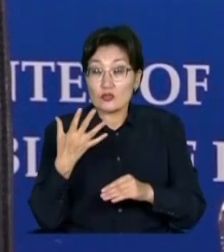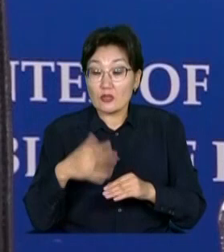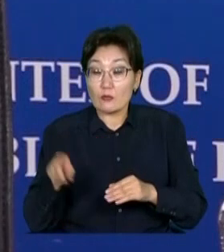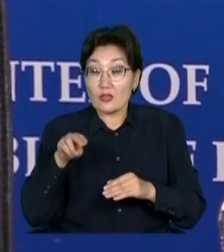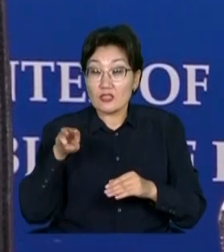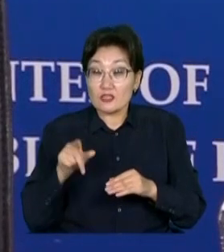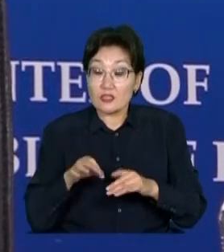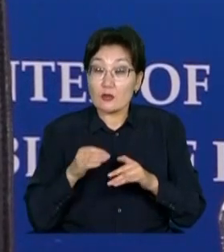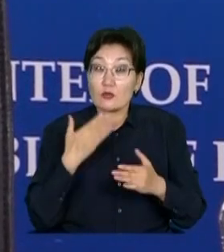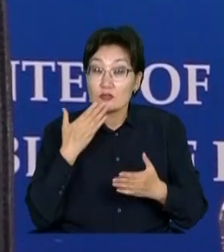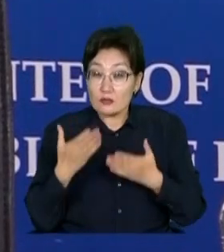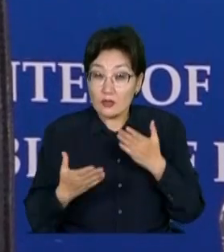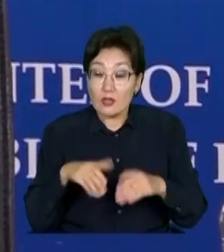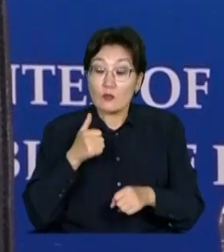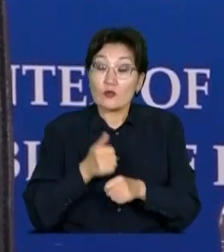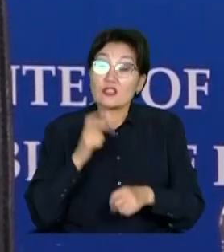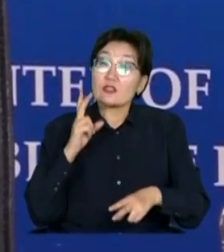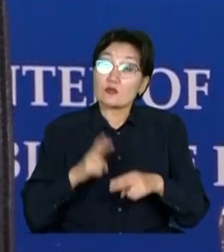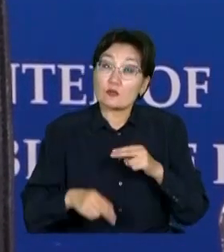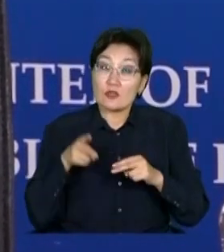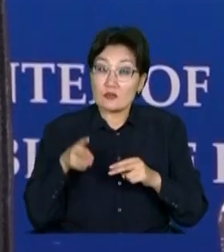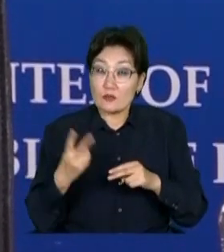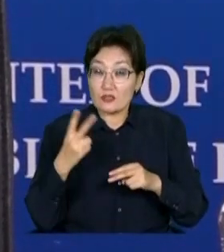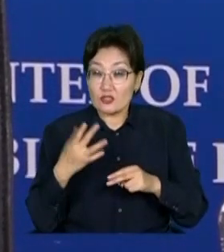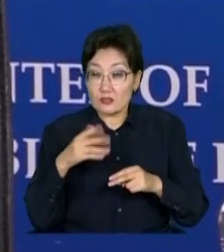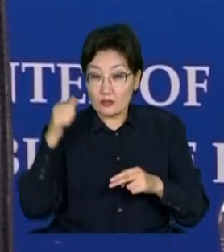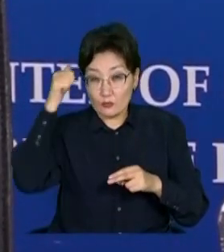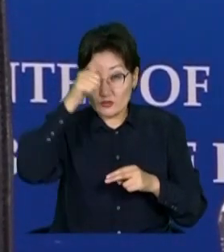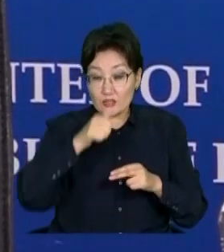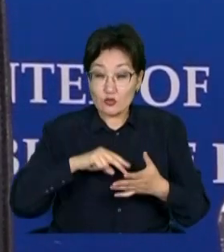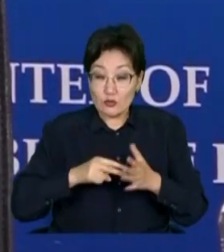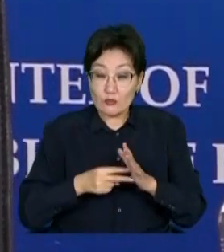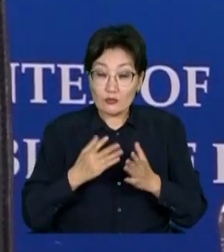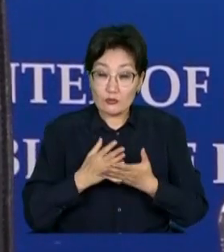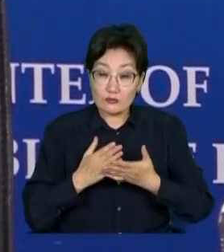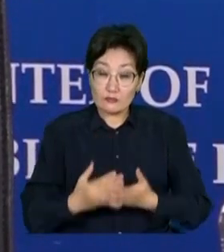сұраймыз. Бірақ нысанның негізгі аяқталуы 2025 жылға жоспарланған.